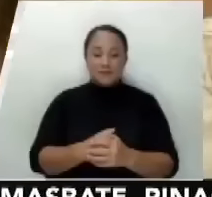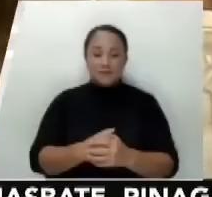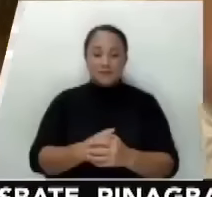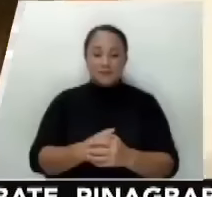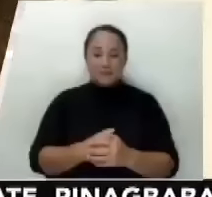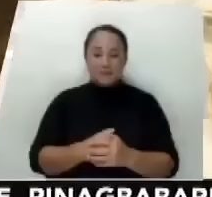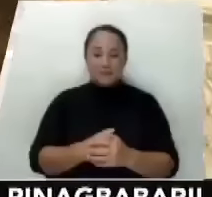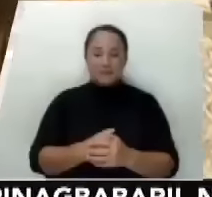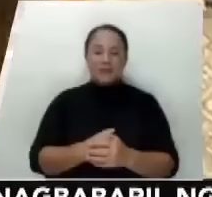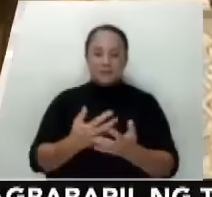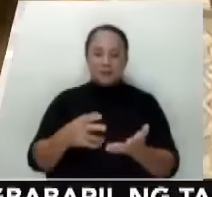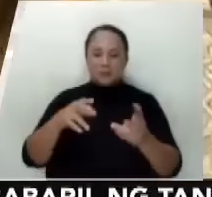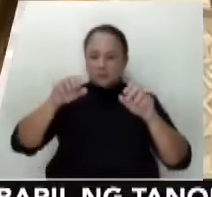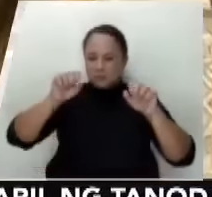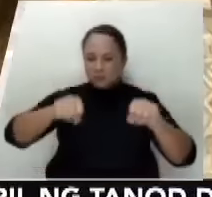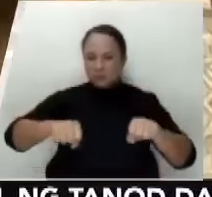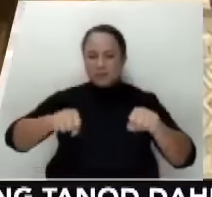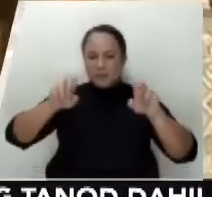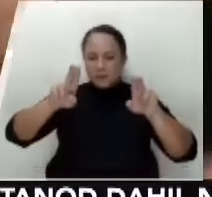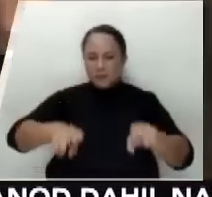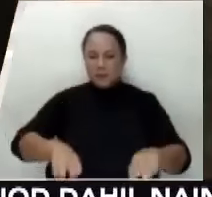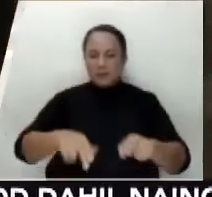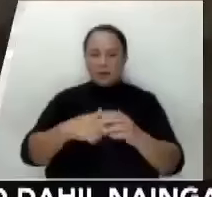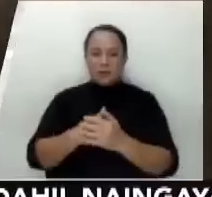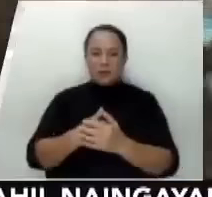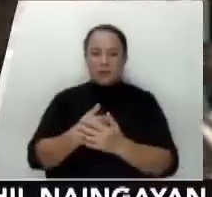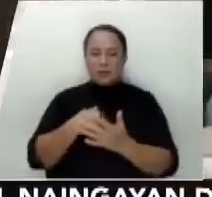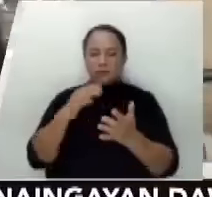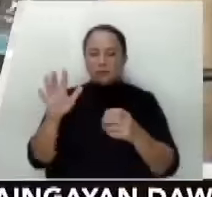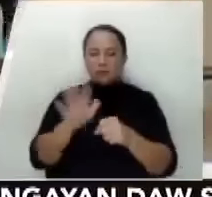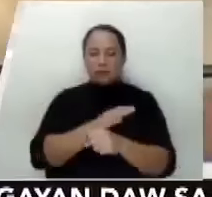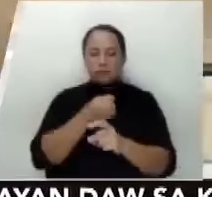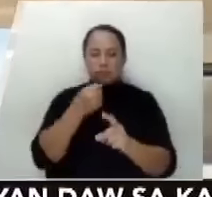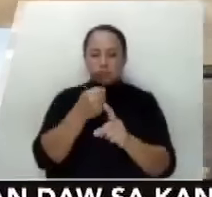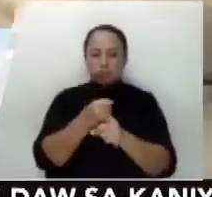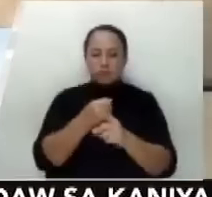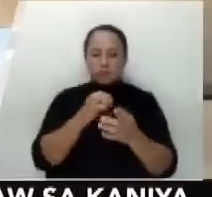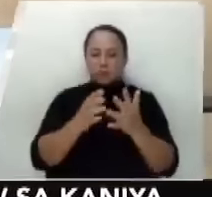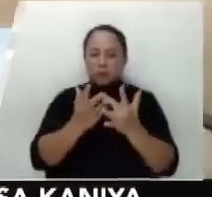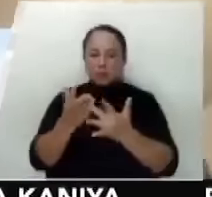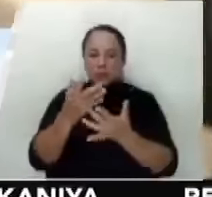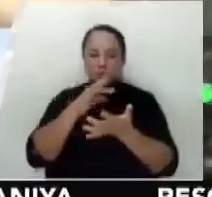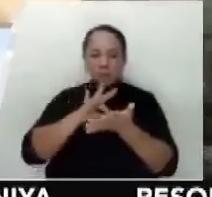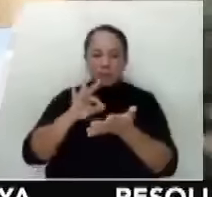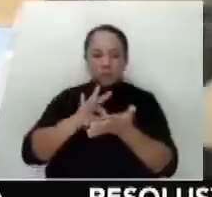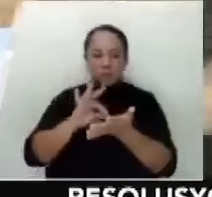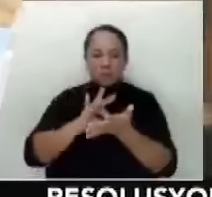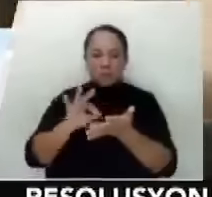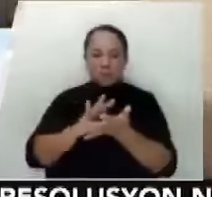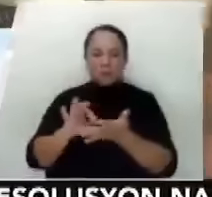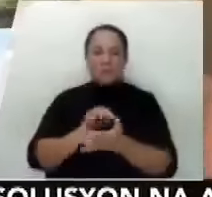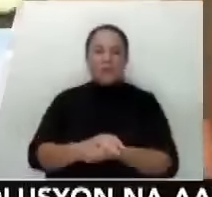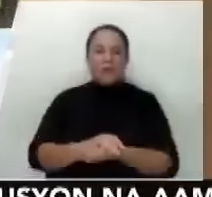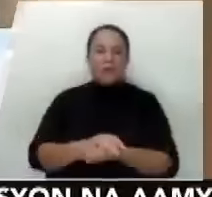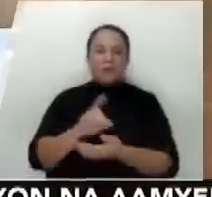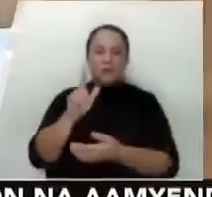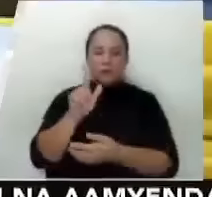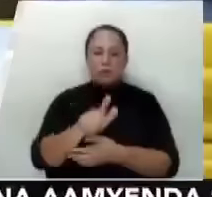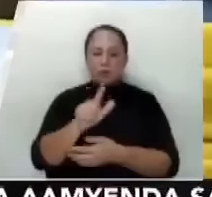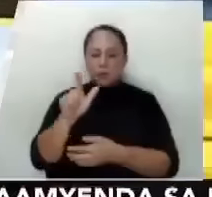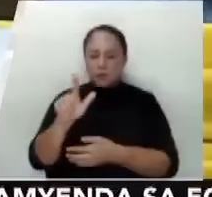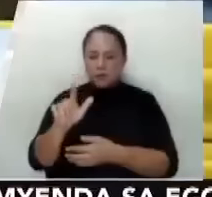Nagpirmahan na ng kontrata para sa full automation system with transparency audit count o fast track para sa 2025